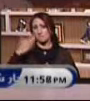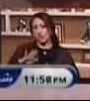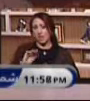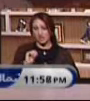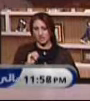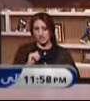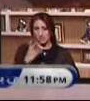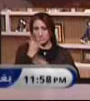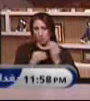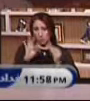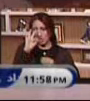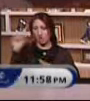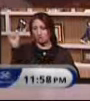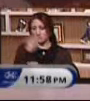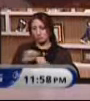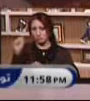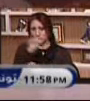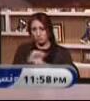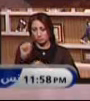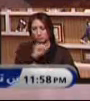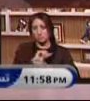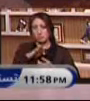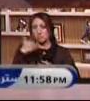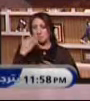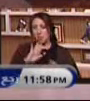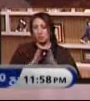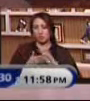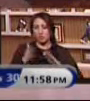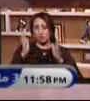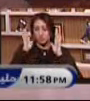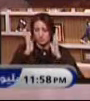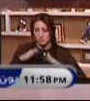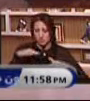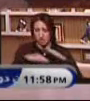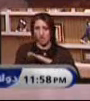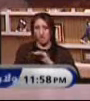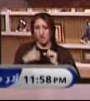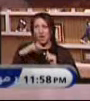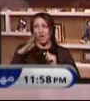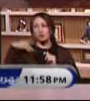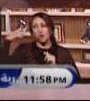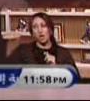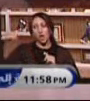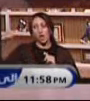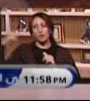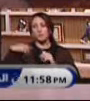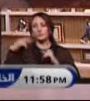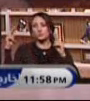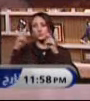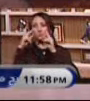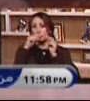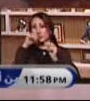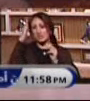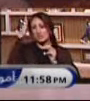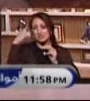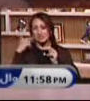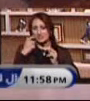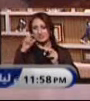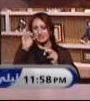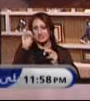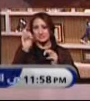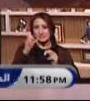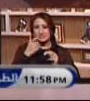فغسلها ابنائها وكفنوها ثم صلينا عليها. فدعوت الله ان اراها في الرؤيا فرايتها. قلت يا امه الله ماذا